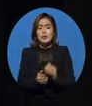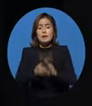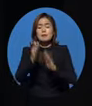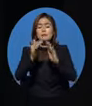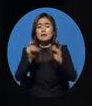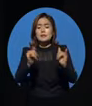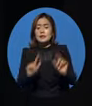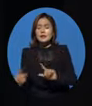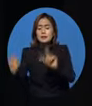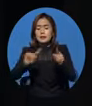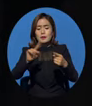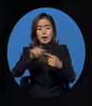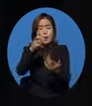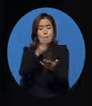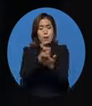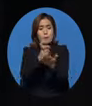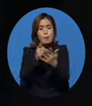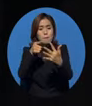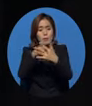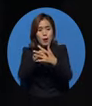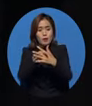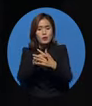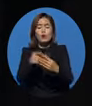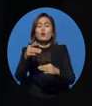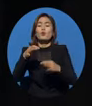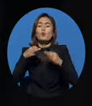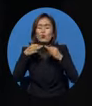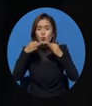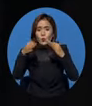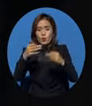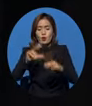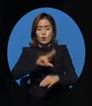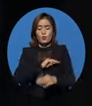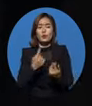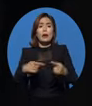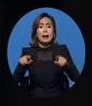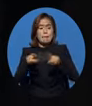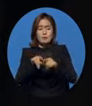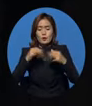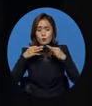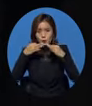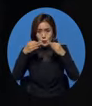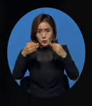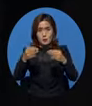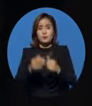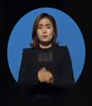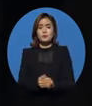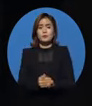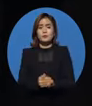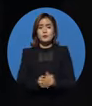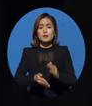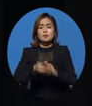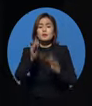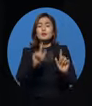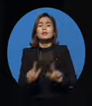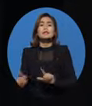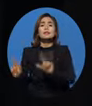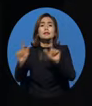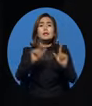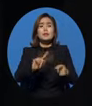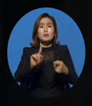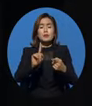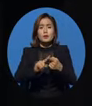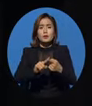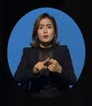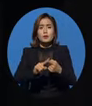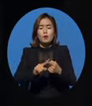입법 제도를 관철하기 위해 최선을 다해서 우리 의원들과 함께 나가겠습니다 민생을 발목